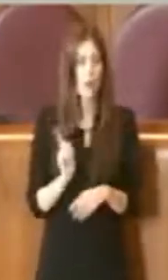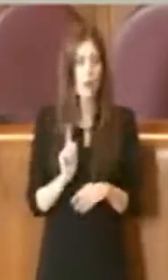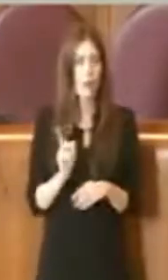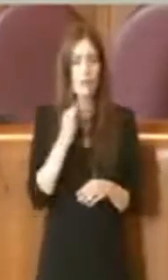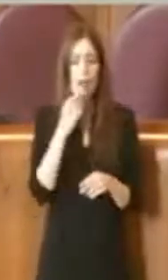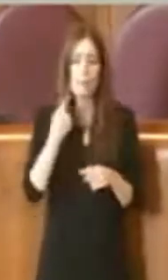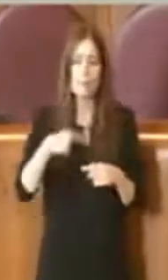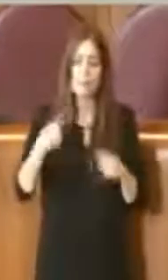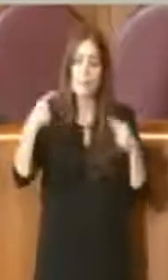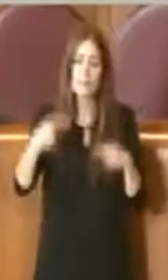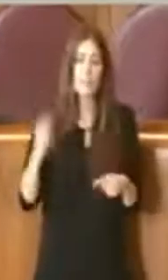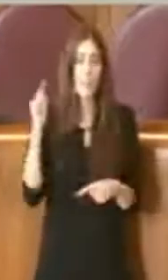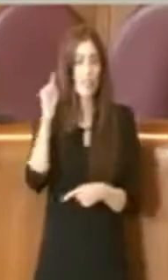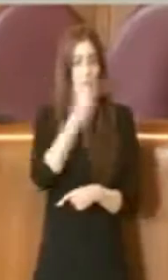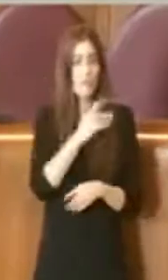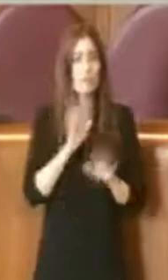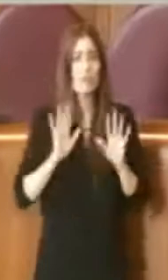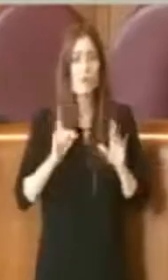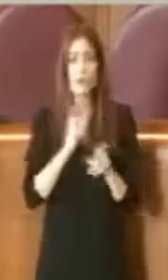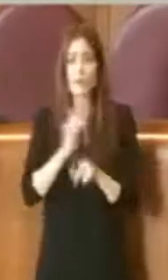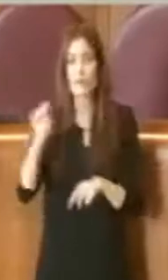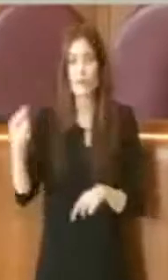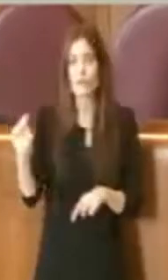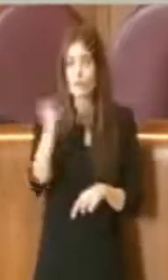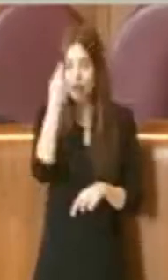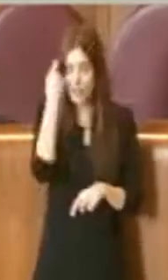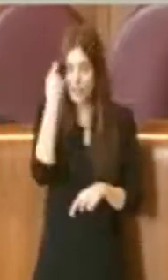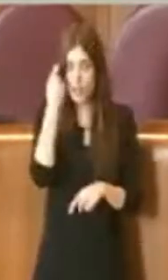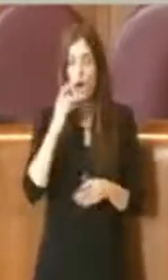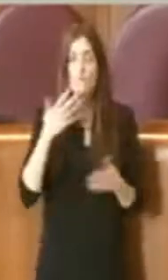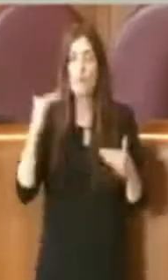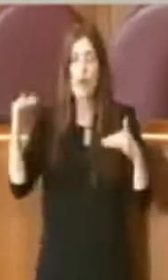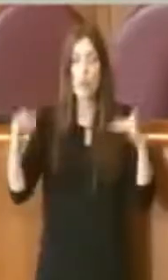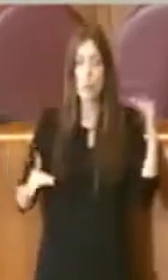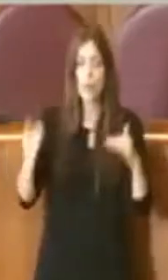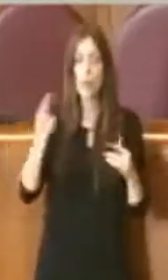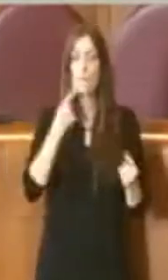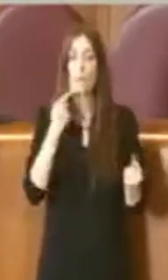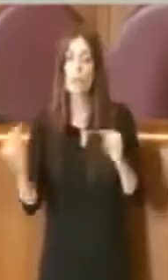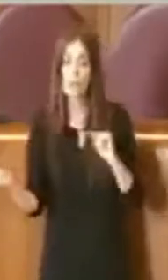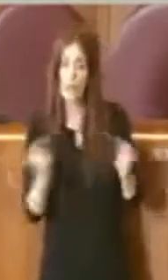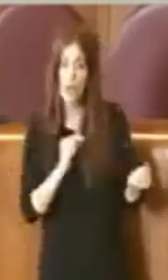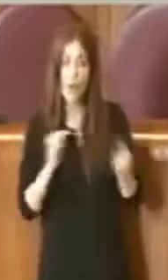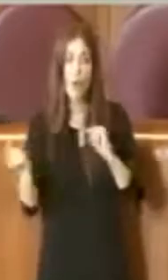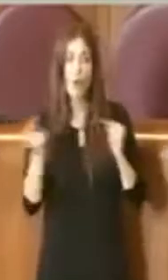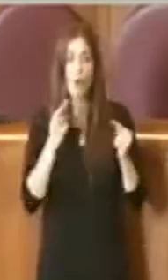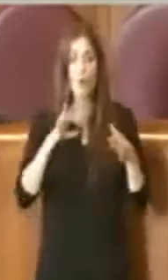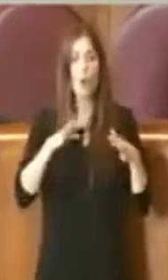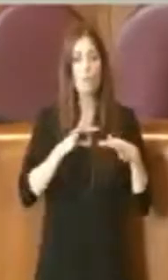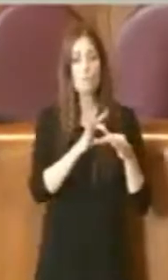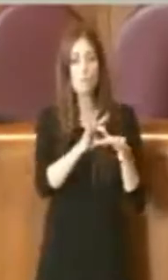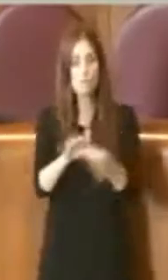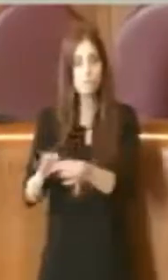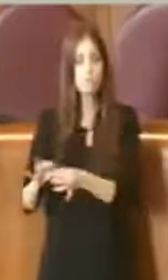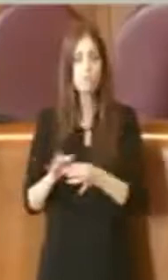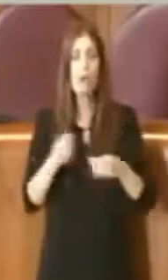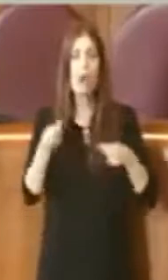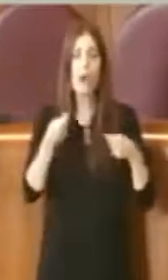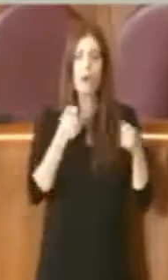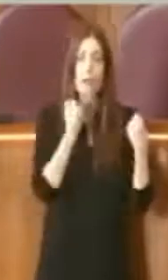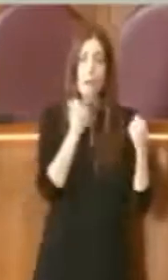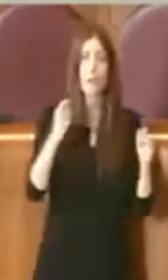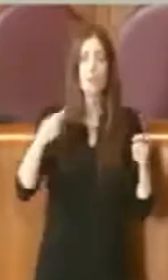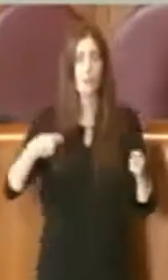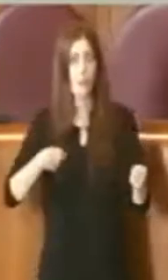sfida difficile, ma deve essere vinta per garantire equilibrio, dialogo e sinergie tra democrazia e mercato. Solo con